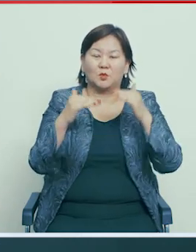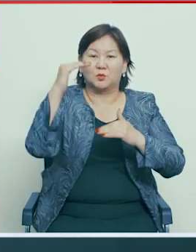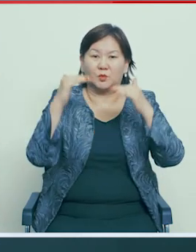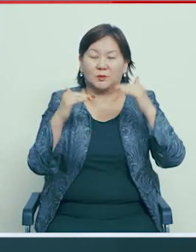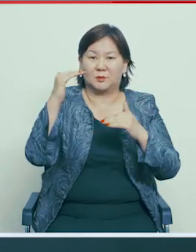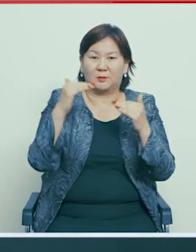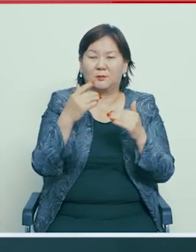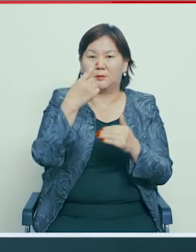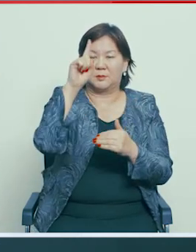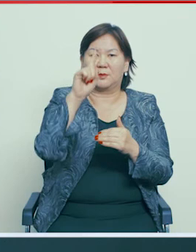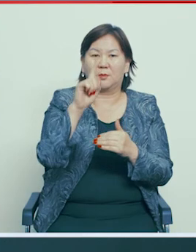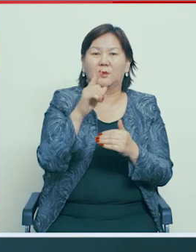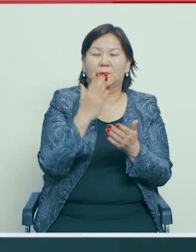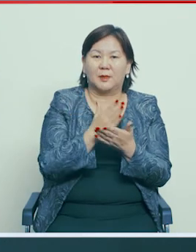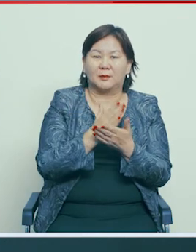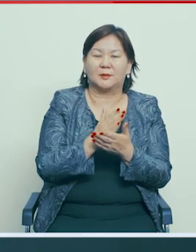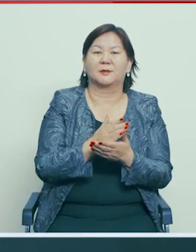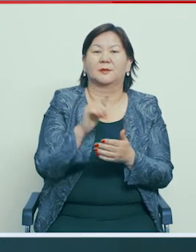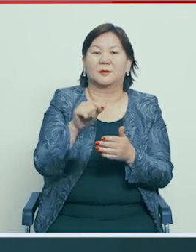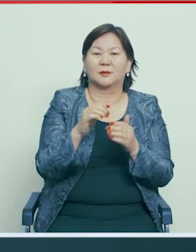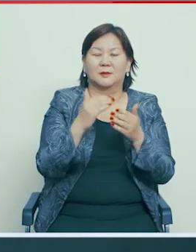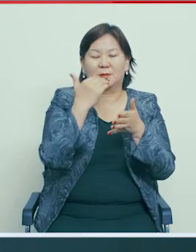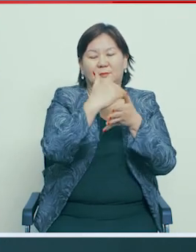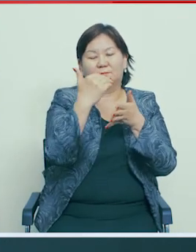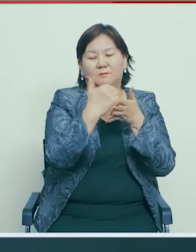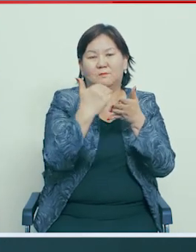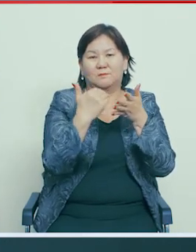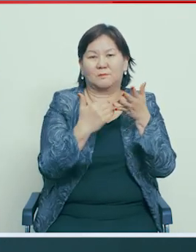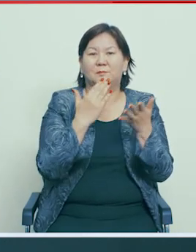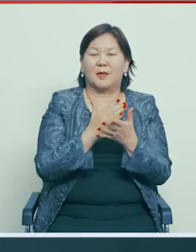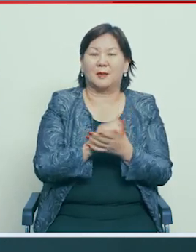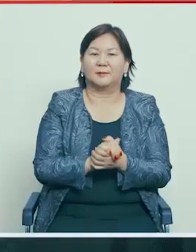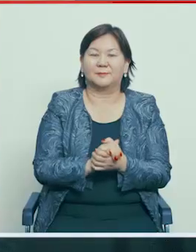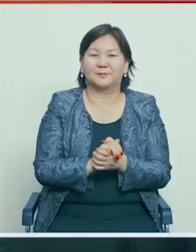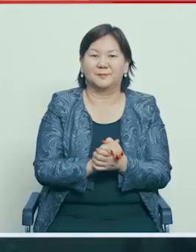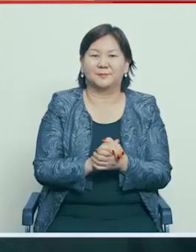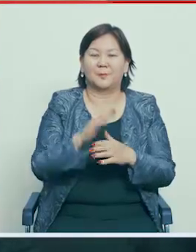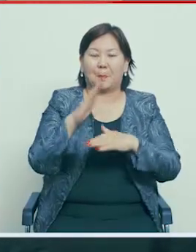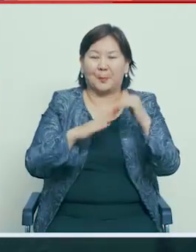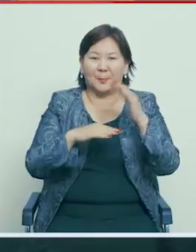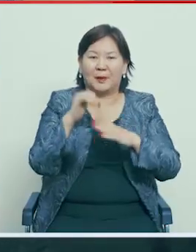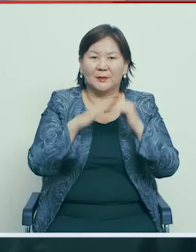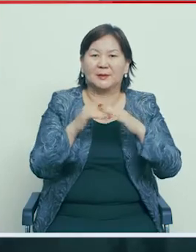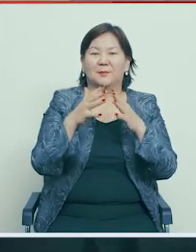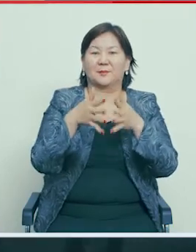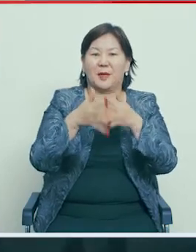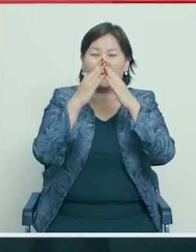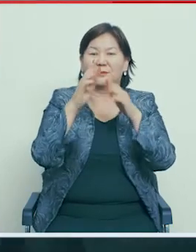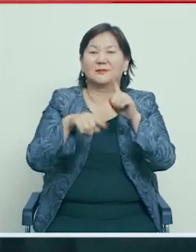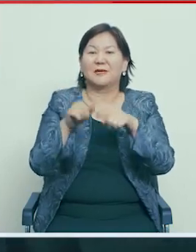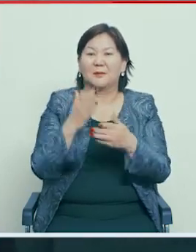хамгийн гол нэг номерын үзүүлэлт нь яг энэ байдаг штэ энүүгээр нь шагсаацсан байдаг штэ тий. Тэгэхээр барилга байгууламжууд ямар байна?